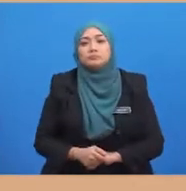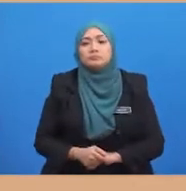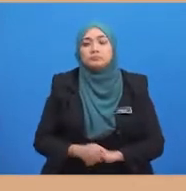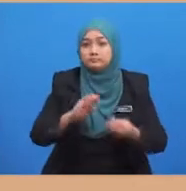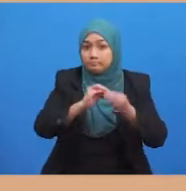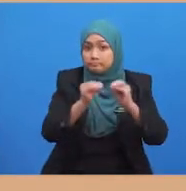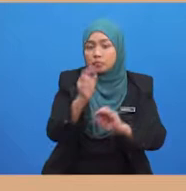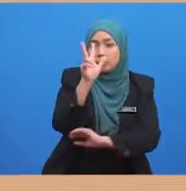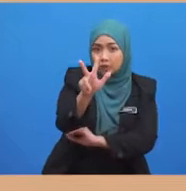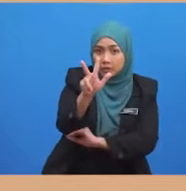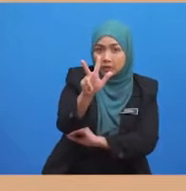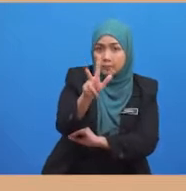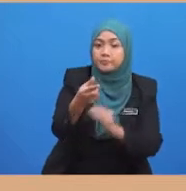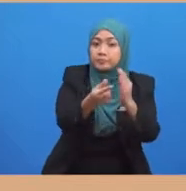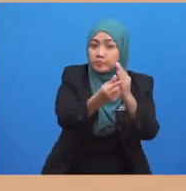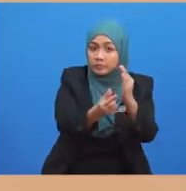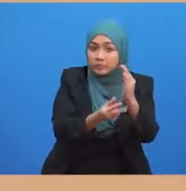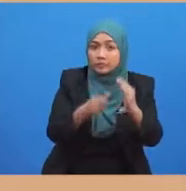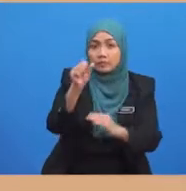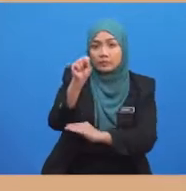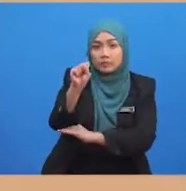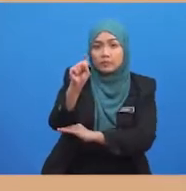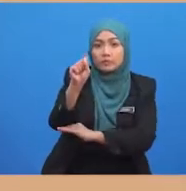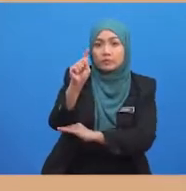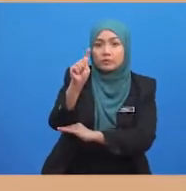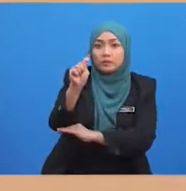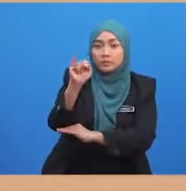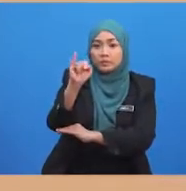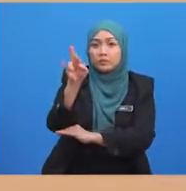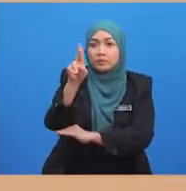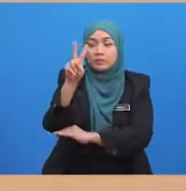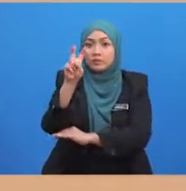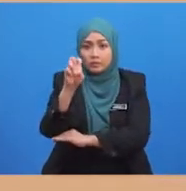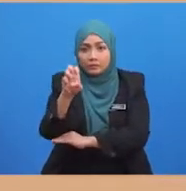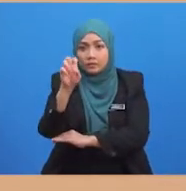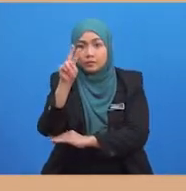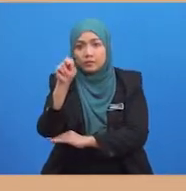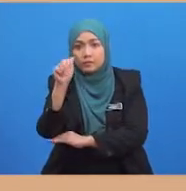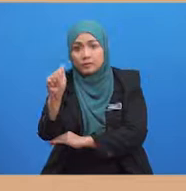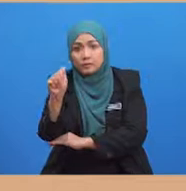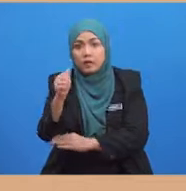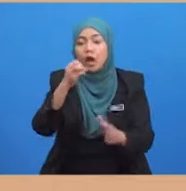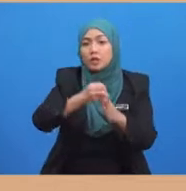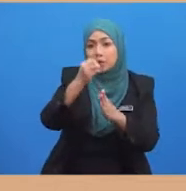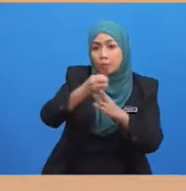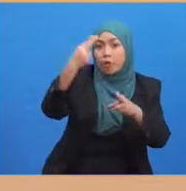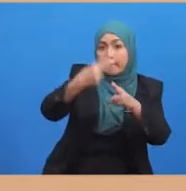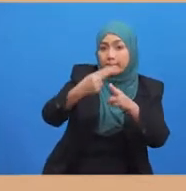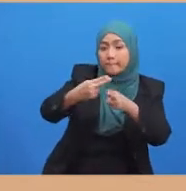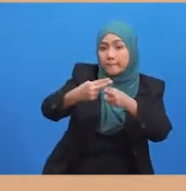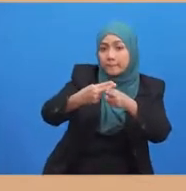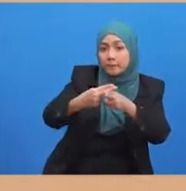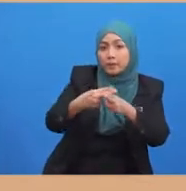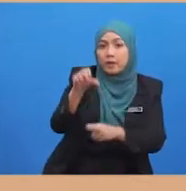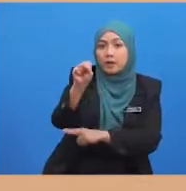Seterusnya ialah getah styrena butadiena ataupun SBR. Ianya